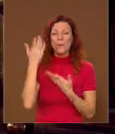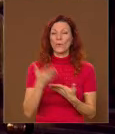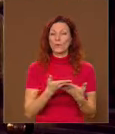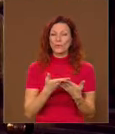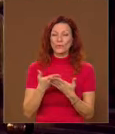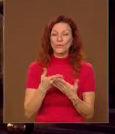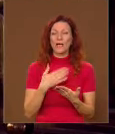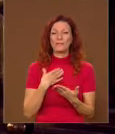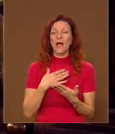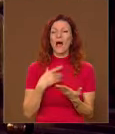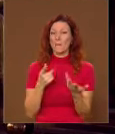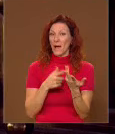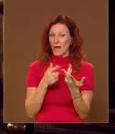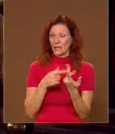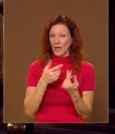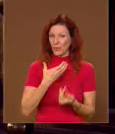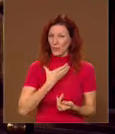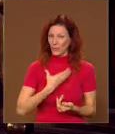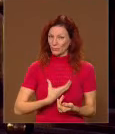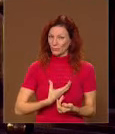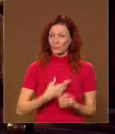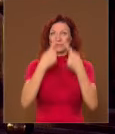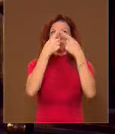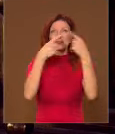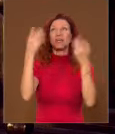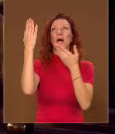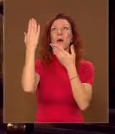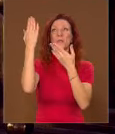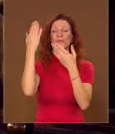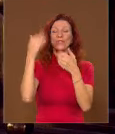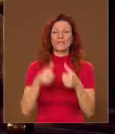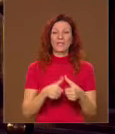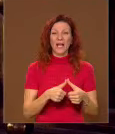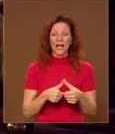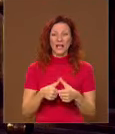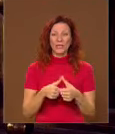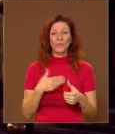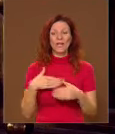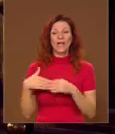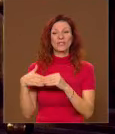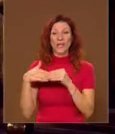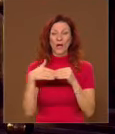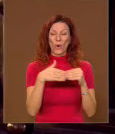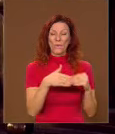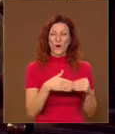храмовото духовенство. Светата Божествена литургия ще бъде предстоятелствана от